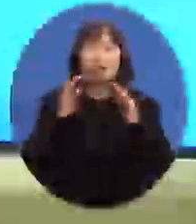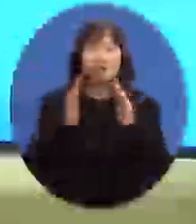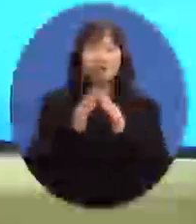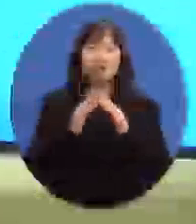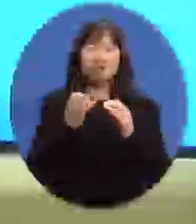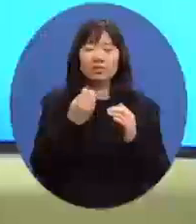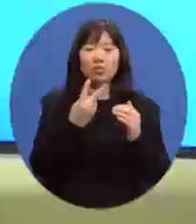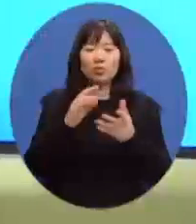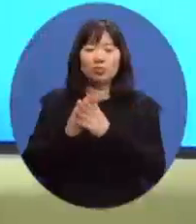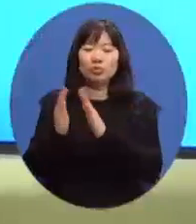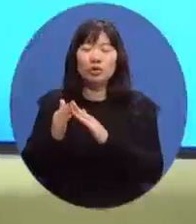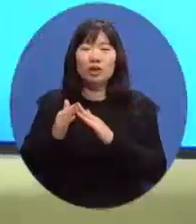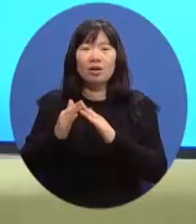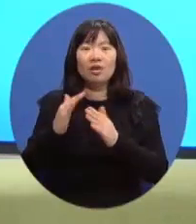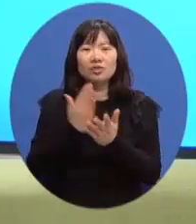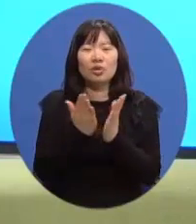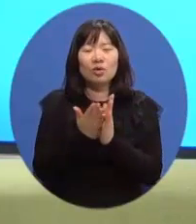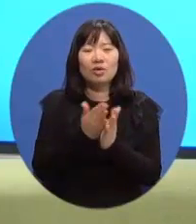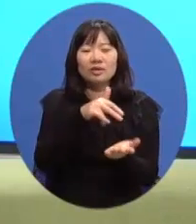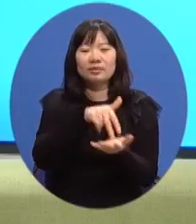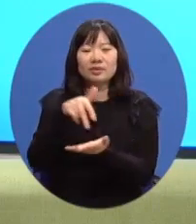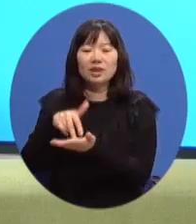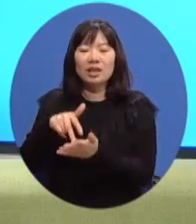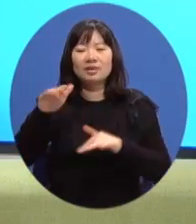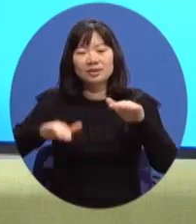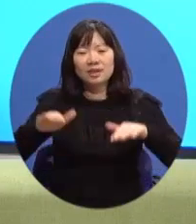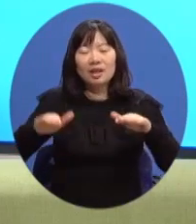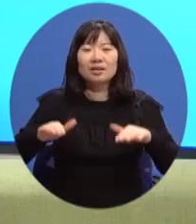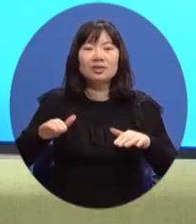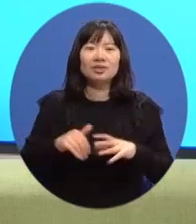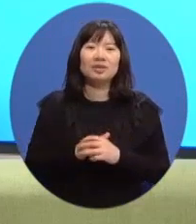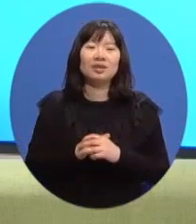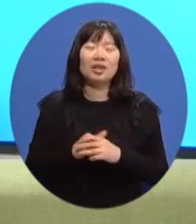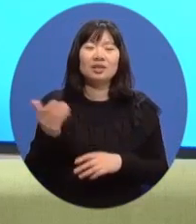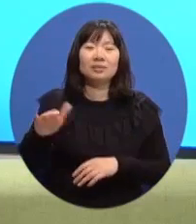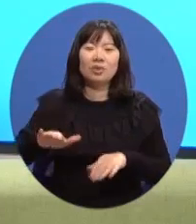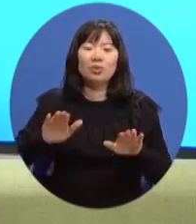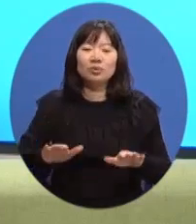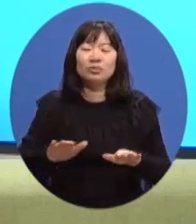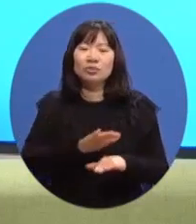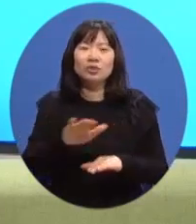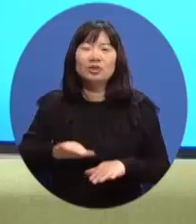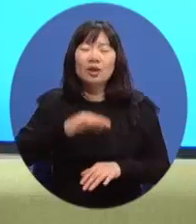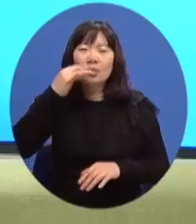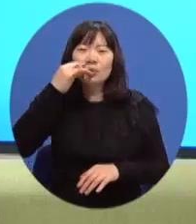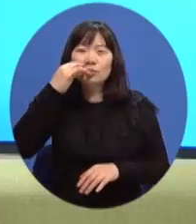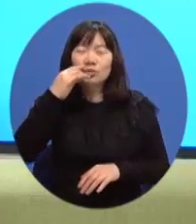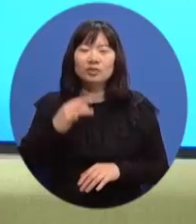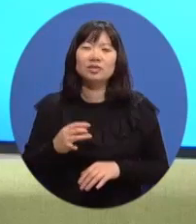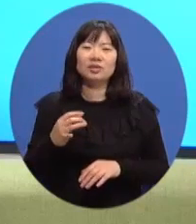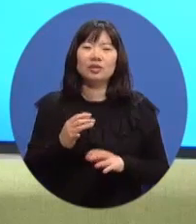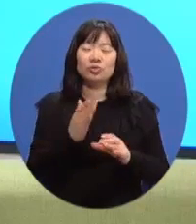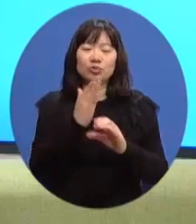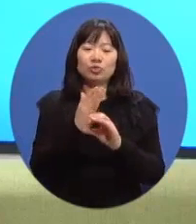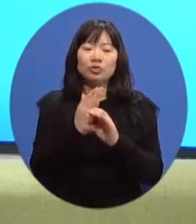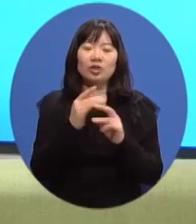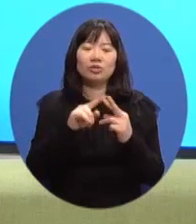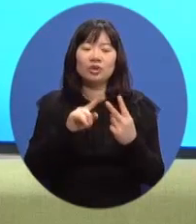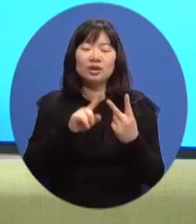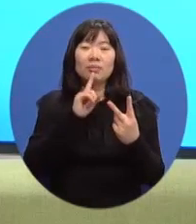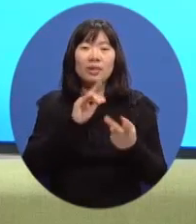어린이집과 유치원은 여러 부분에서 차이가 있습니다. 그러나 오늘 우리가 궁금한 것을 중심으로 두